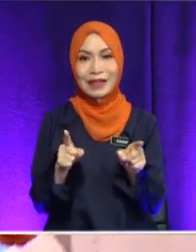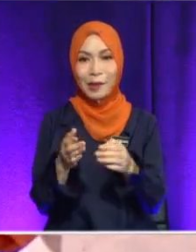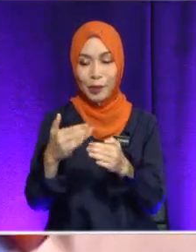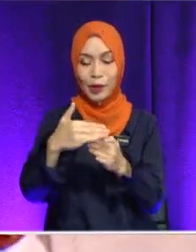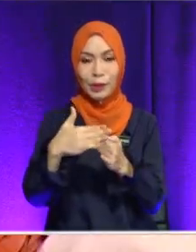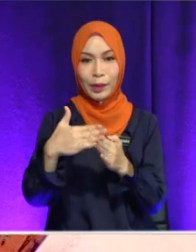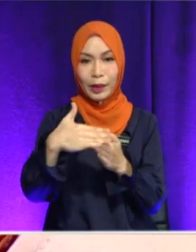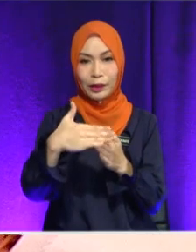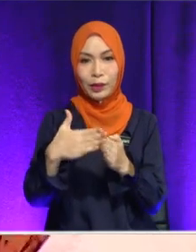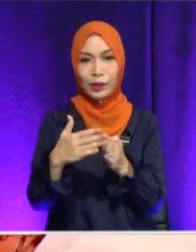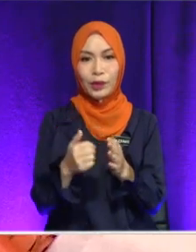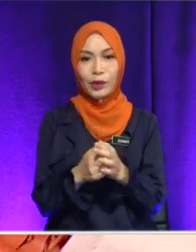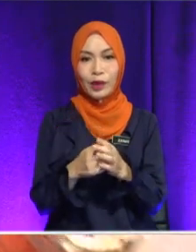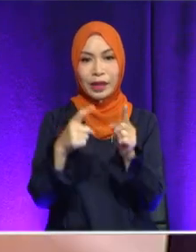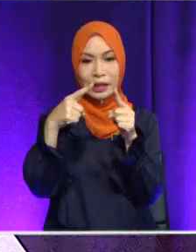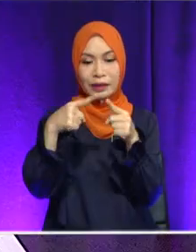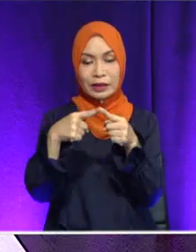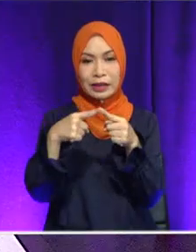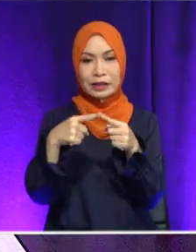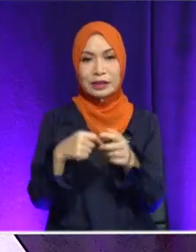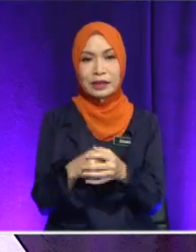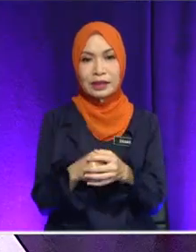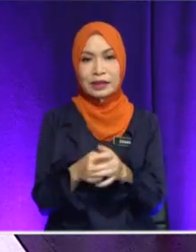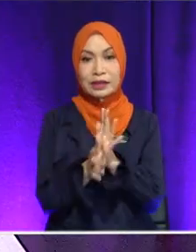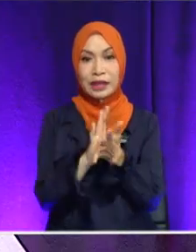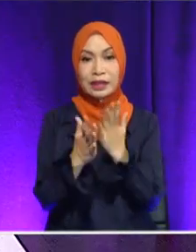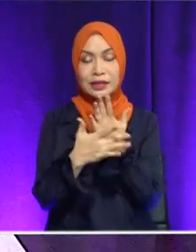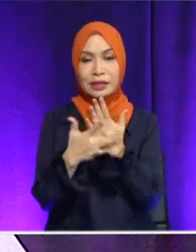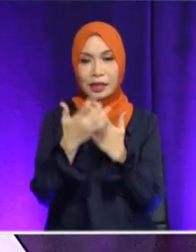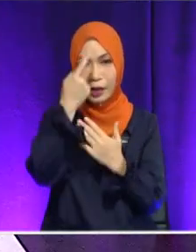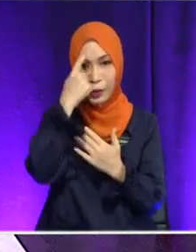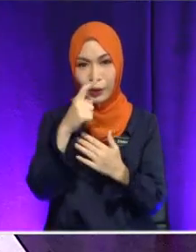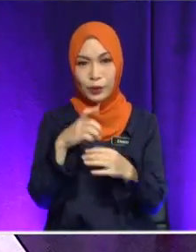mudah untuk mendapatkan bentuk ya Oke kita gunakan